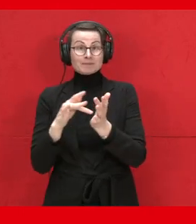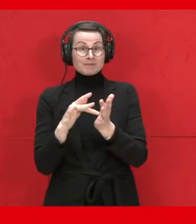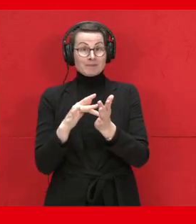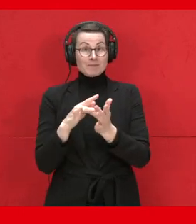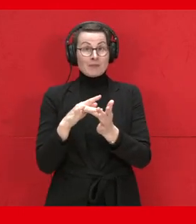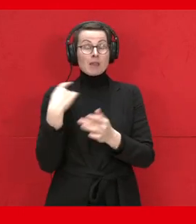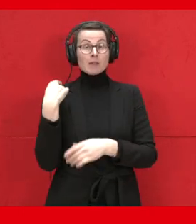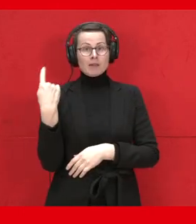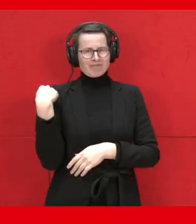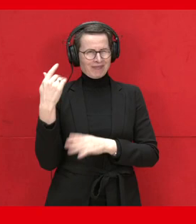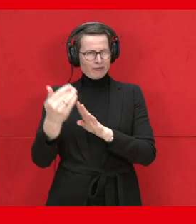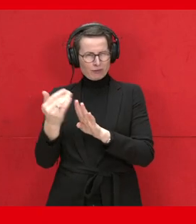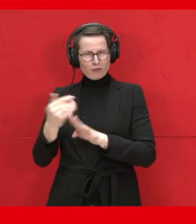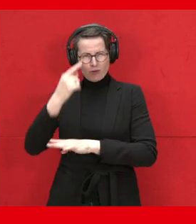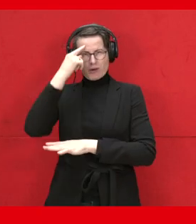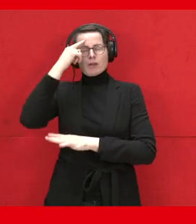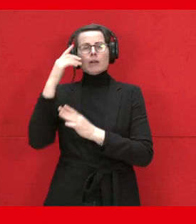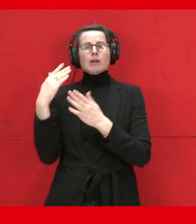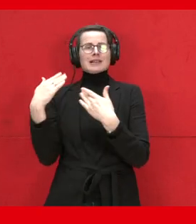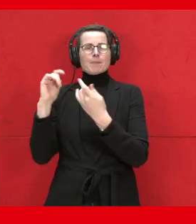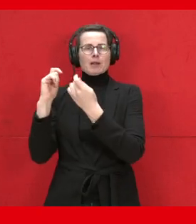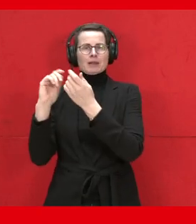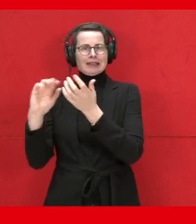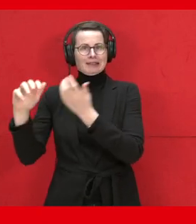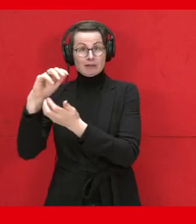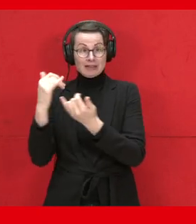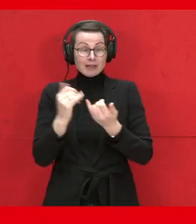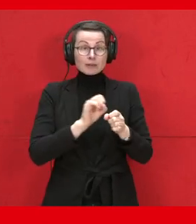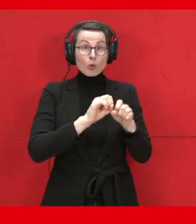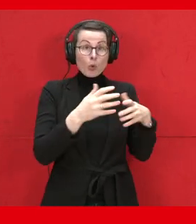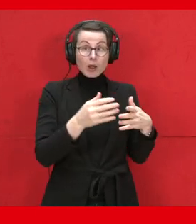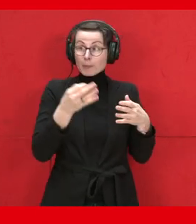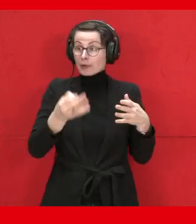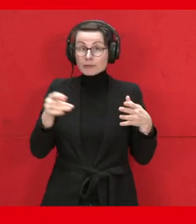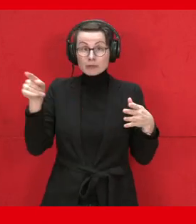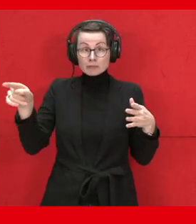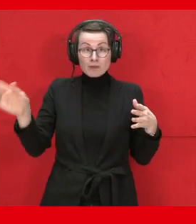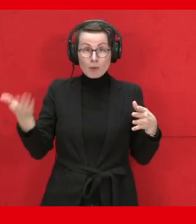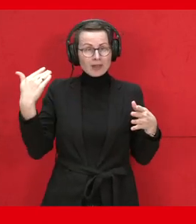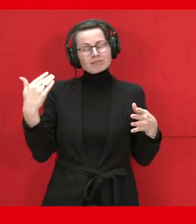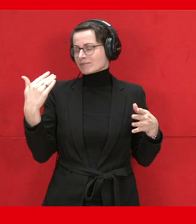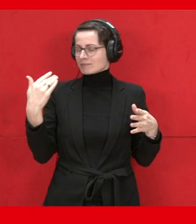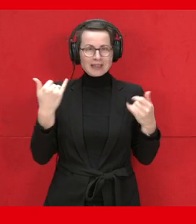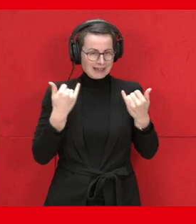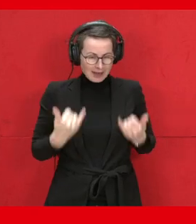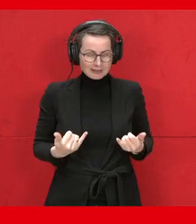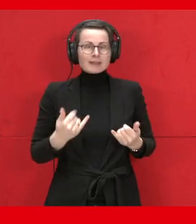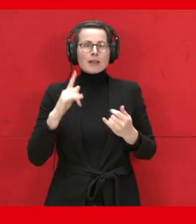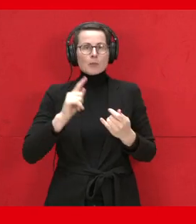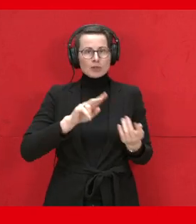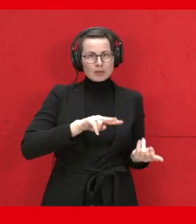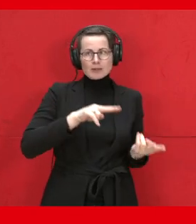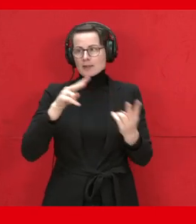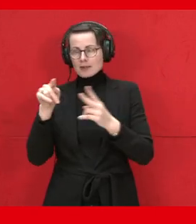ja die Klimakrise nicht verschwunden. Wir müssen es schaffen, jetzt die Weichen zu stellen, Transformation anzugehen und nicht